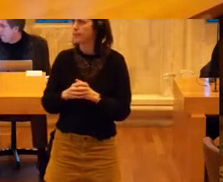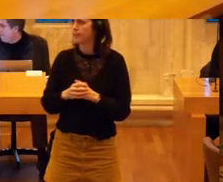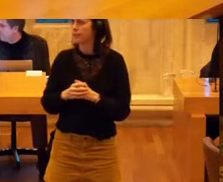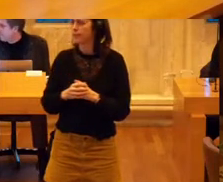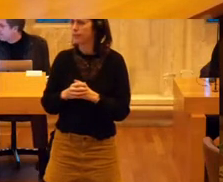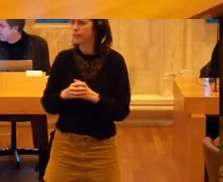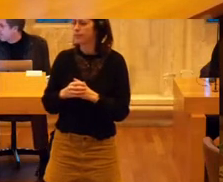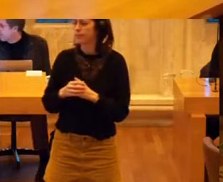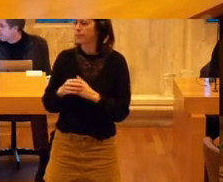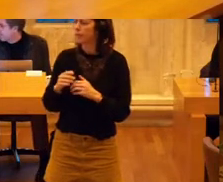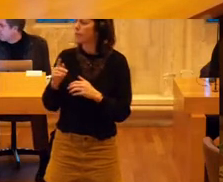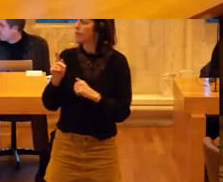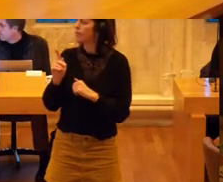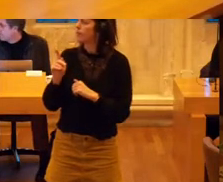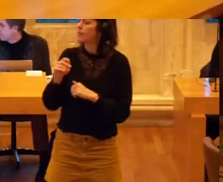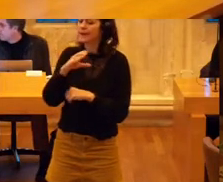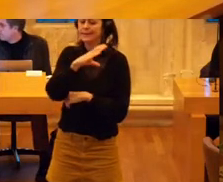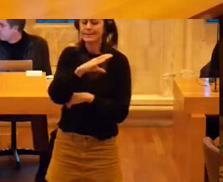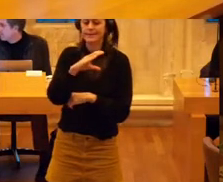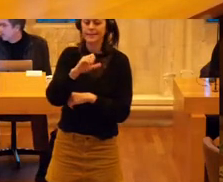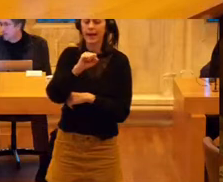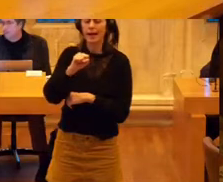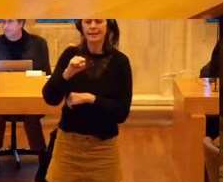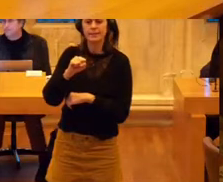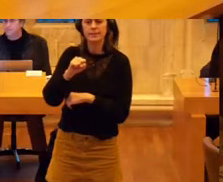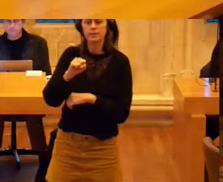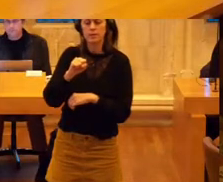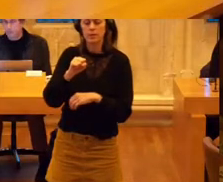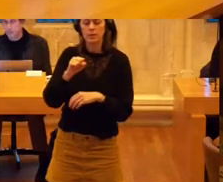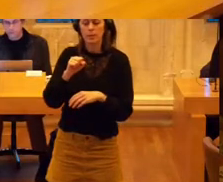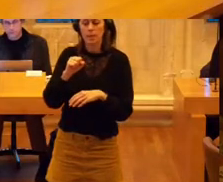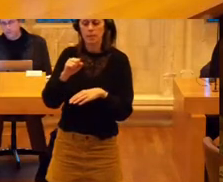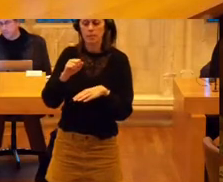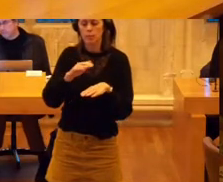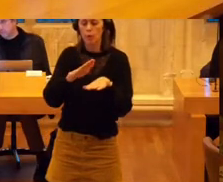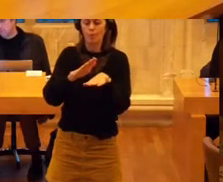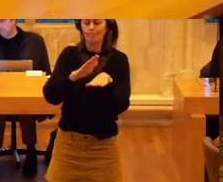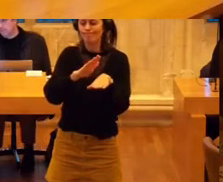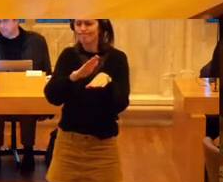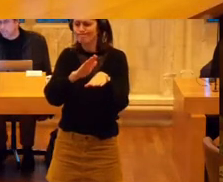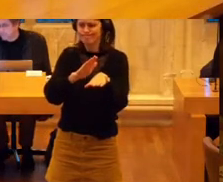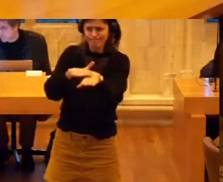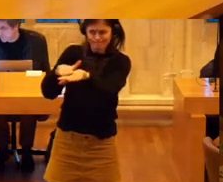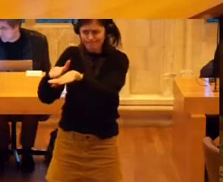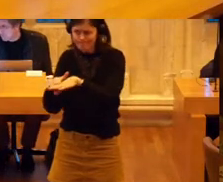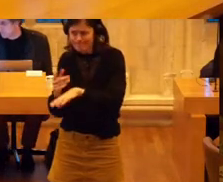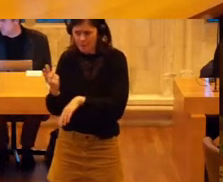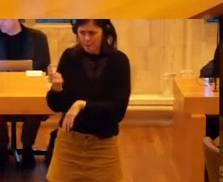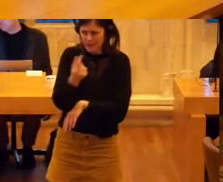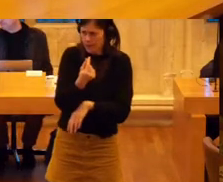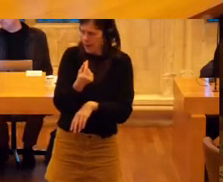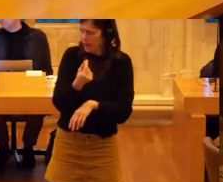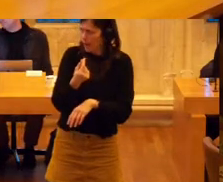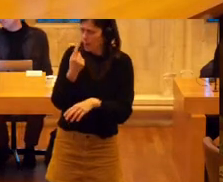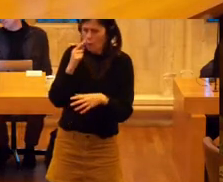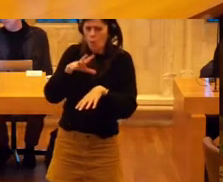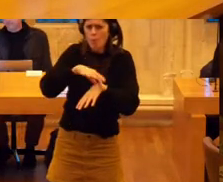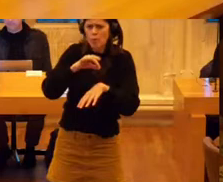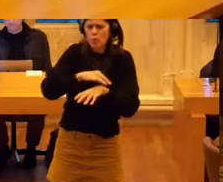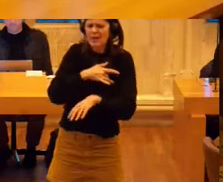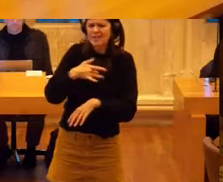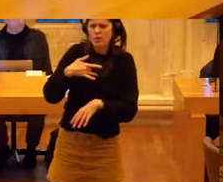l'appel à partenariat que le CCAS a lancé concernant une mutuelle communale de santé. Alors, j'ai abordé la question au dernier conseil municipal.